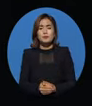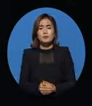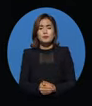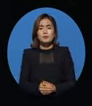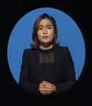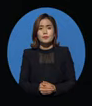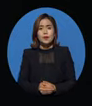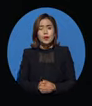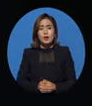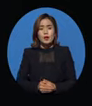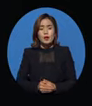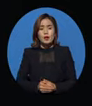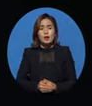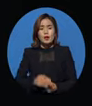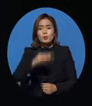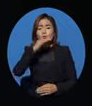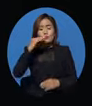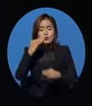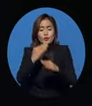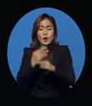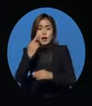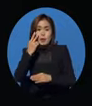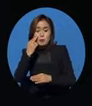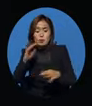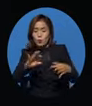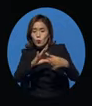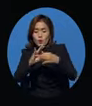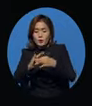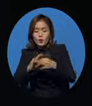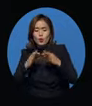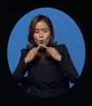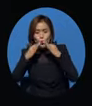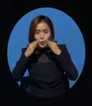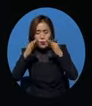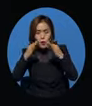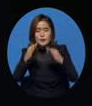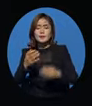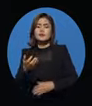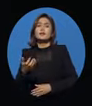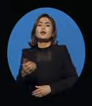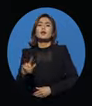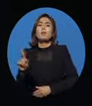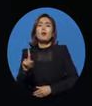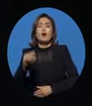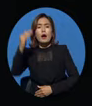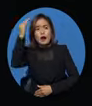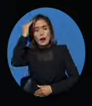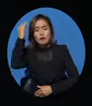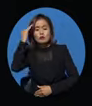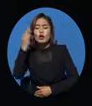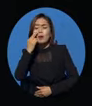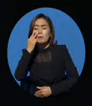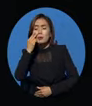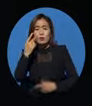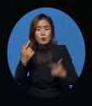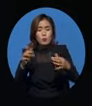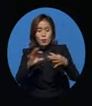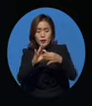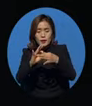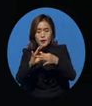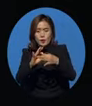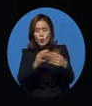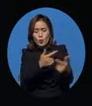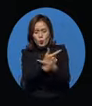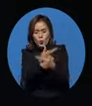북미 간의 에 어떤 노력이 있기 전에 에 한 미 간에 동일한 어떤